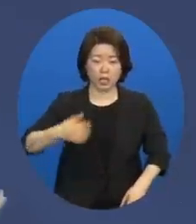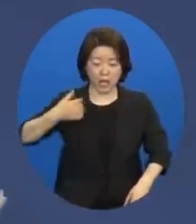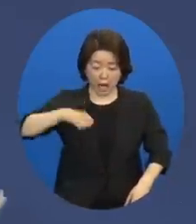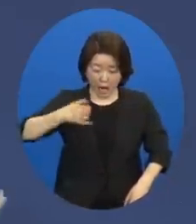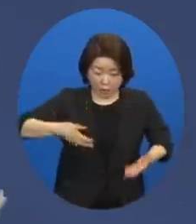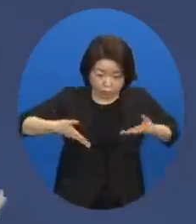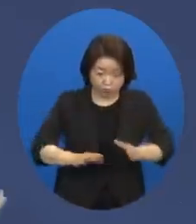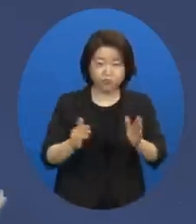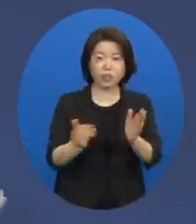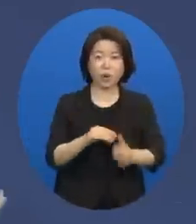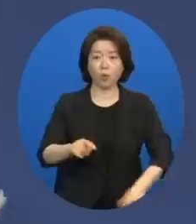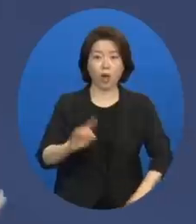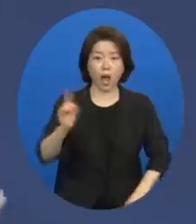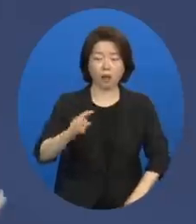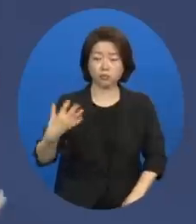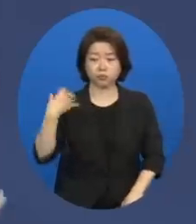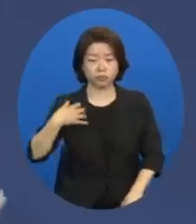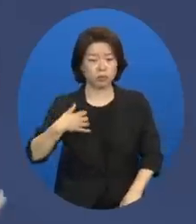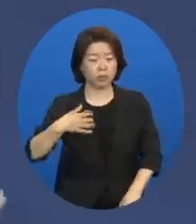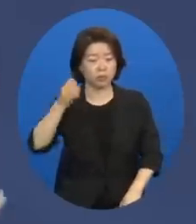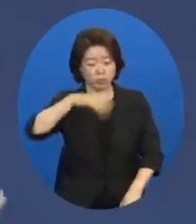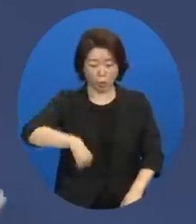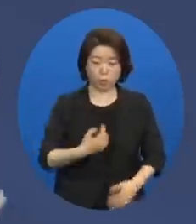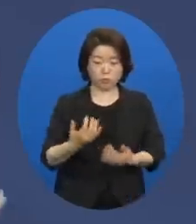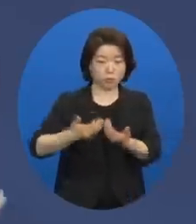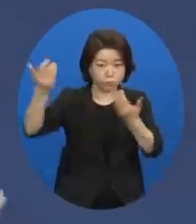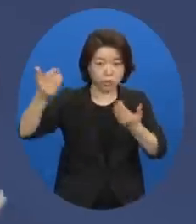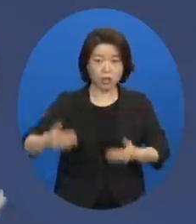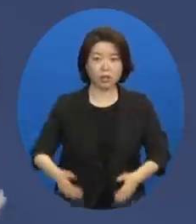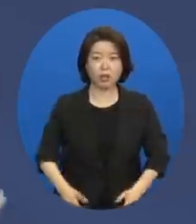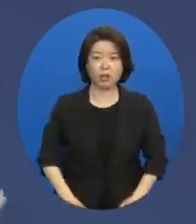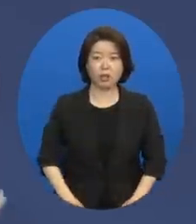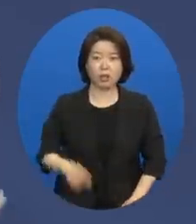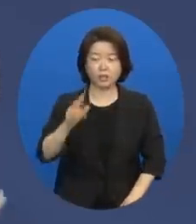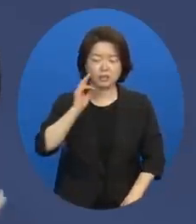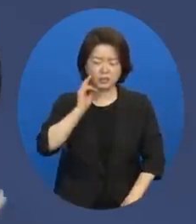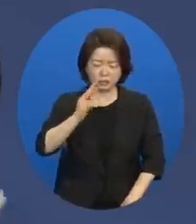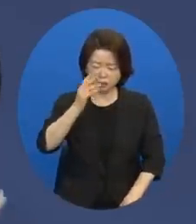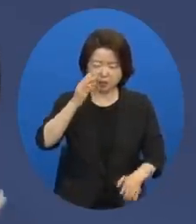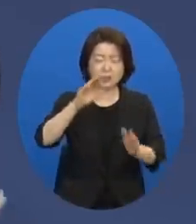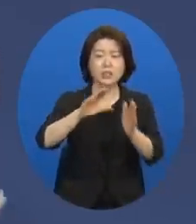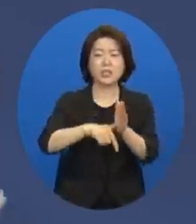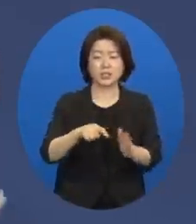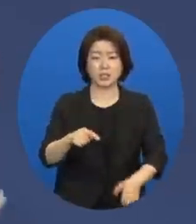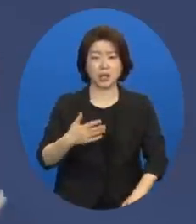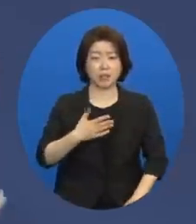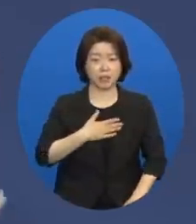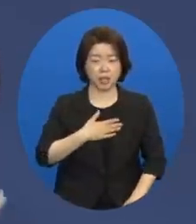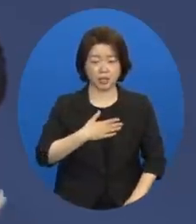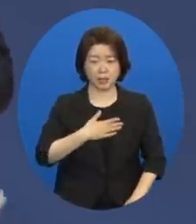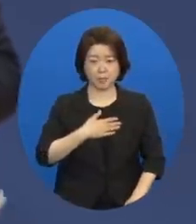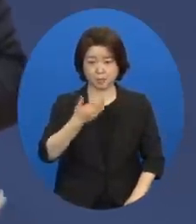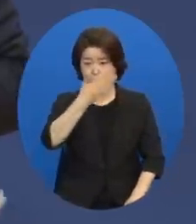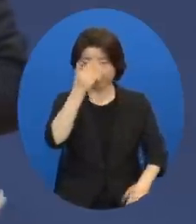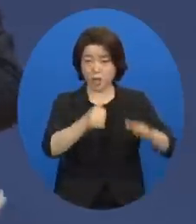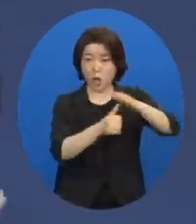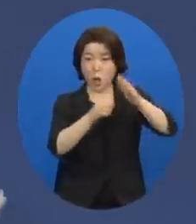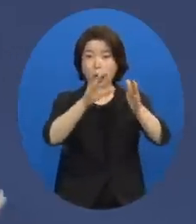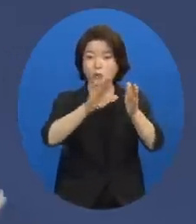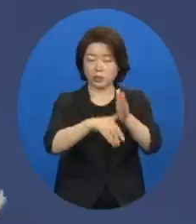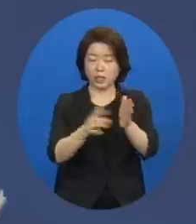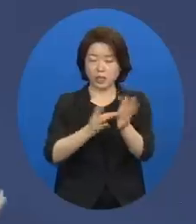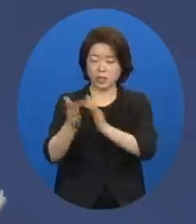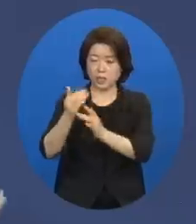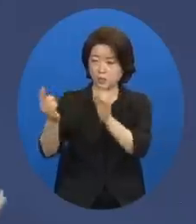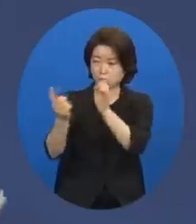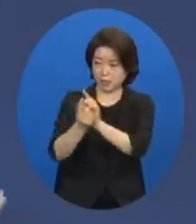놔놓고 그러고 아무 부담 없이 가고 돌아가셨어요. 그 끔찍한 시간. 제가 보냈던 청소년기에 예수님 만나기